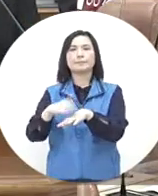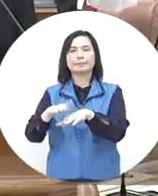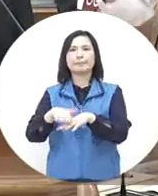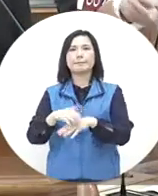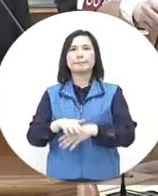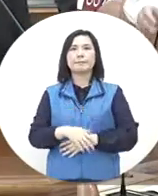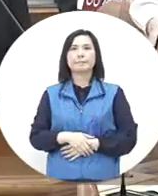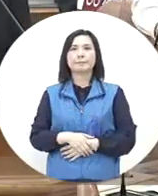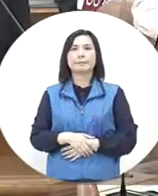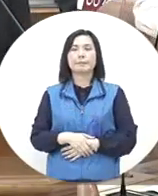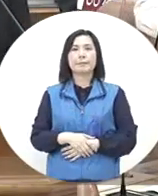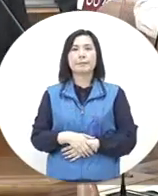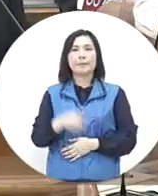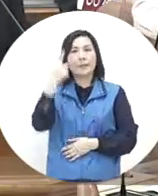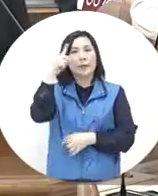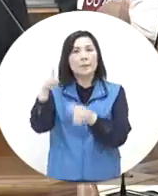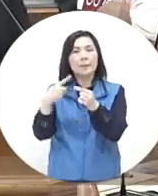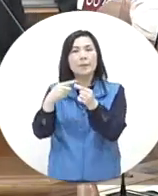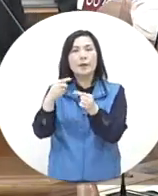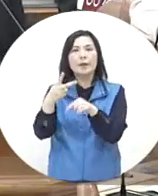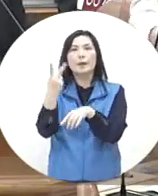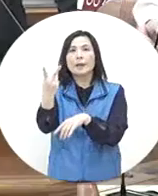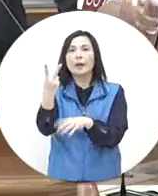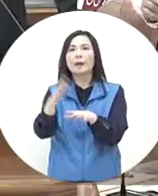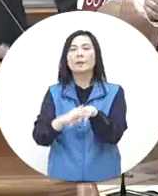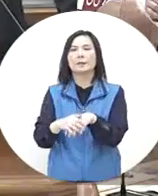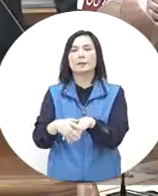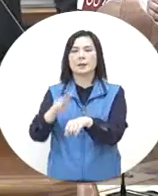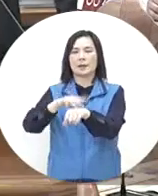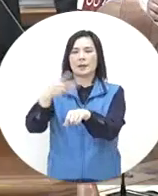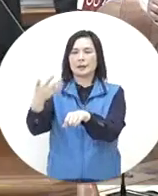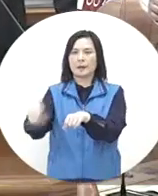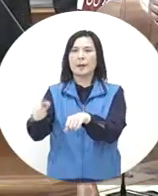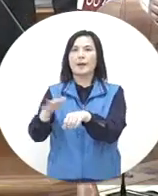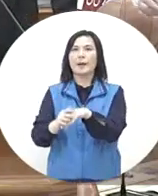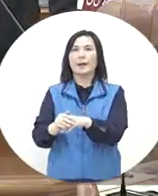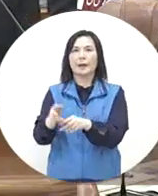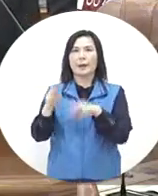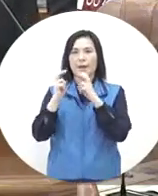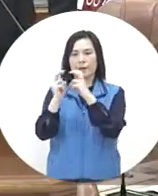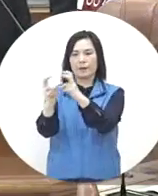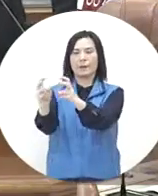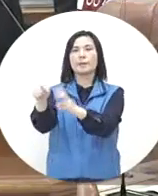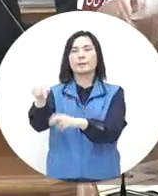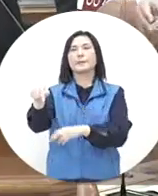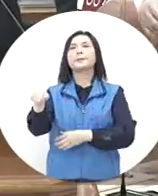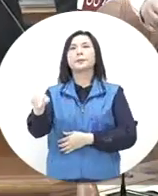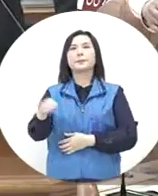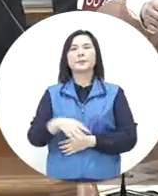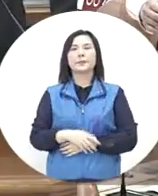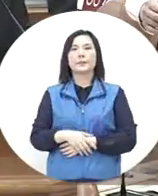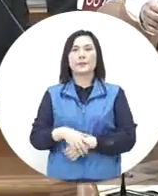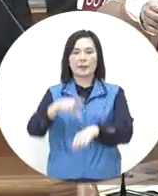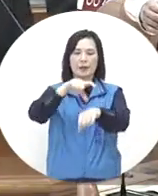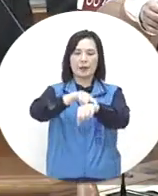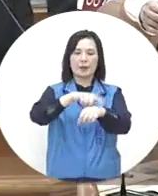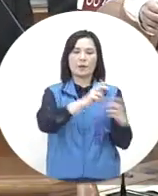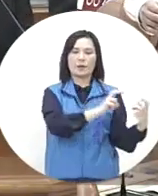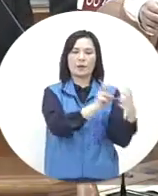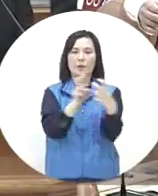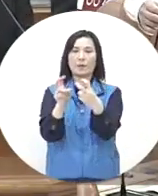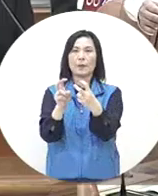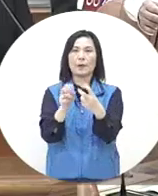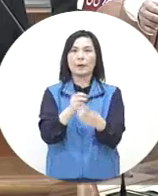你明年那两个是指哪两个？ 淡海轻轨，淡海轻轨 哈。 因为那淡海轻轨是 环状的，不，我给你。 啊，环状线哈，明年这